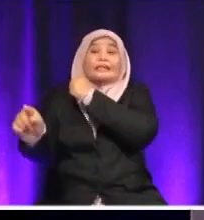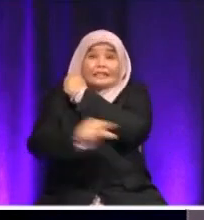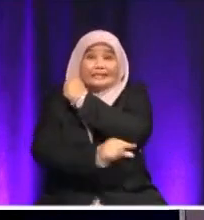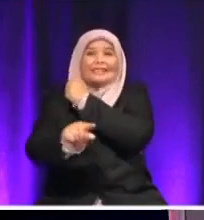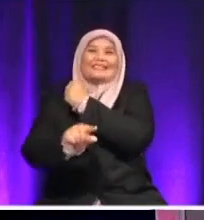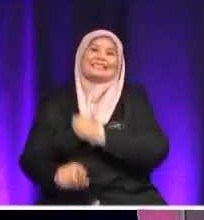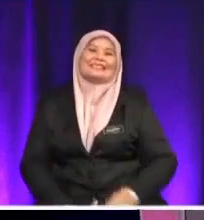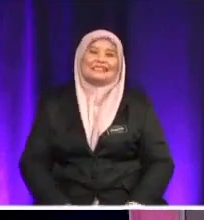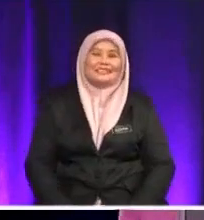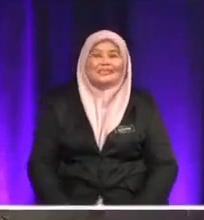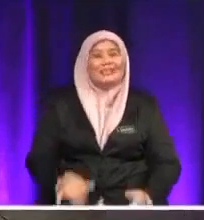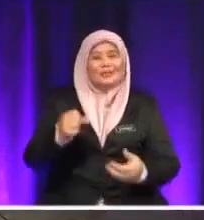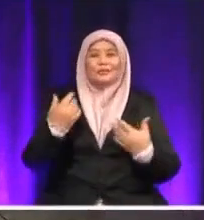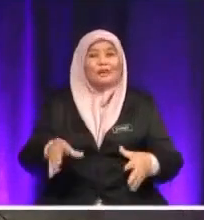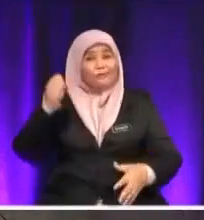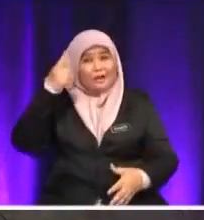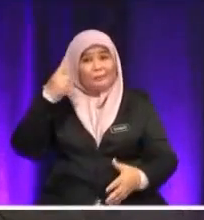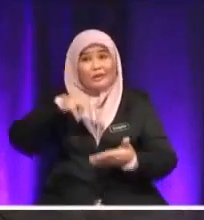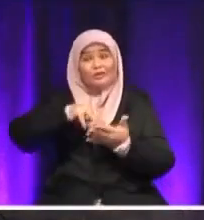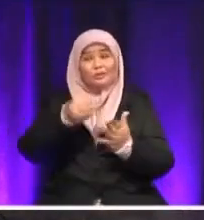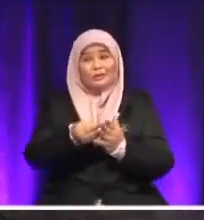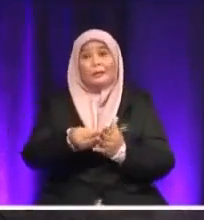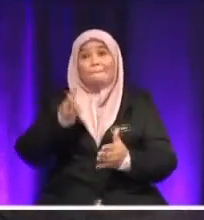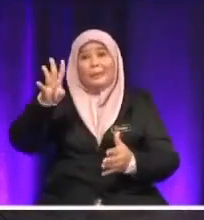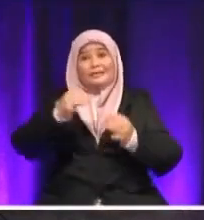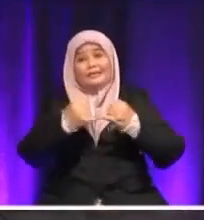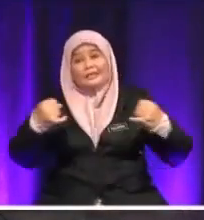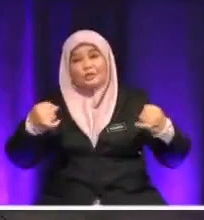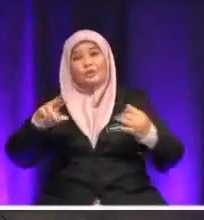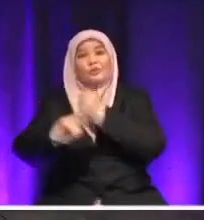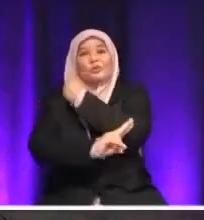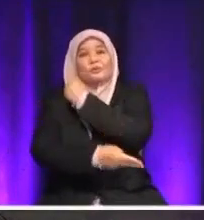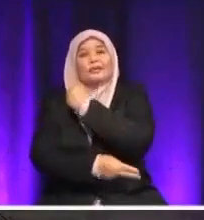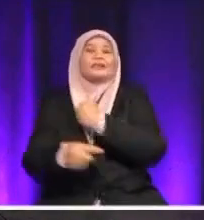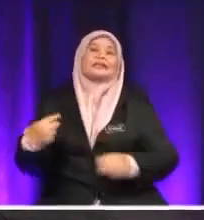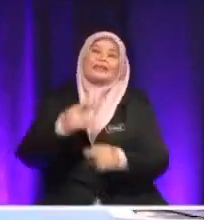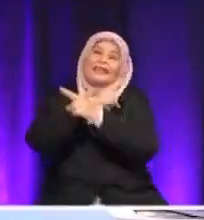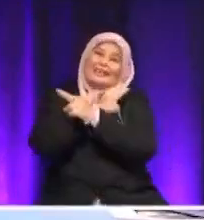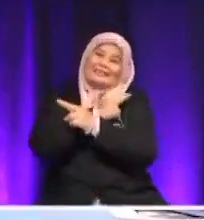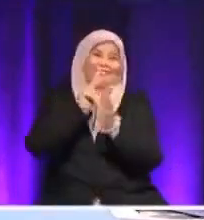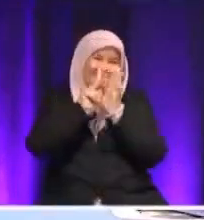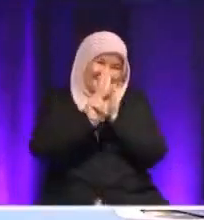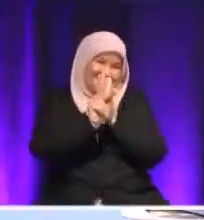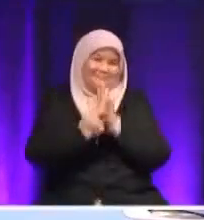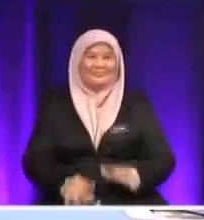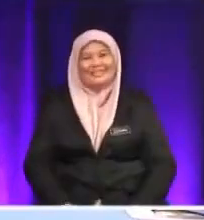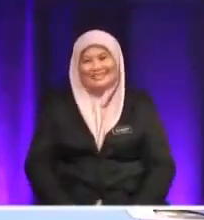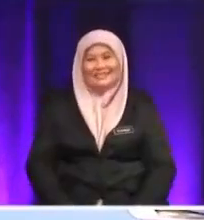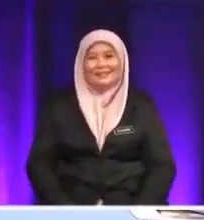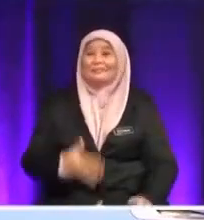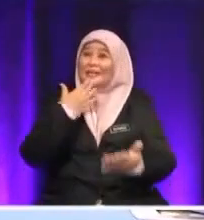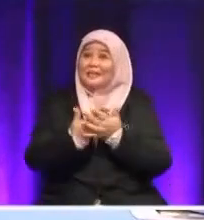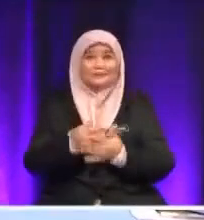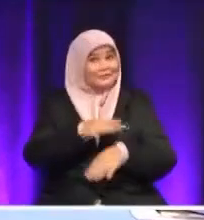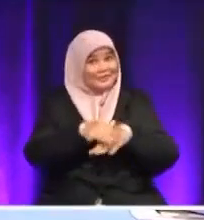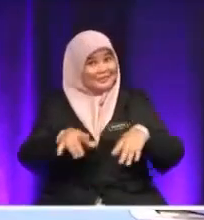dia, Ustaz. Dia. Kita dah faham dah tentang empat maksud kepada jenis hukuman. Sekarang Ustaz, kita nak melihat seketiga. Boleh ke Ustaz? Boleh. Dipersilakan. Baik, jangan